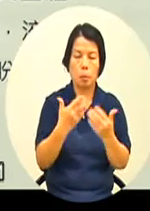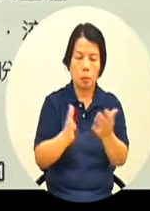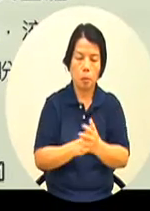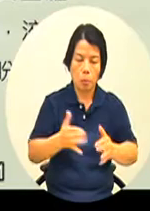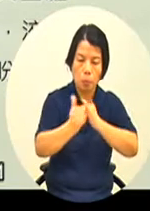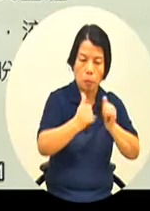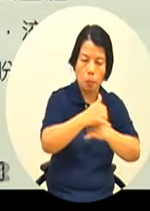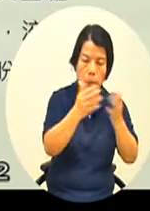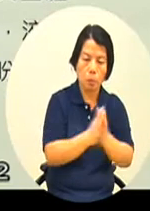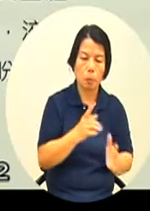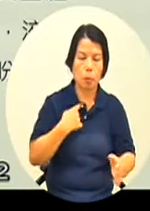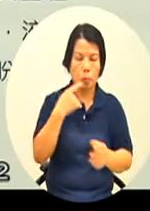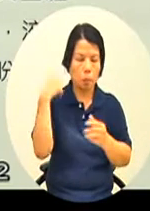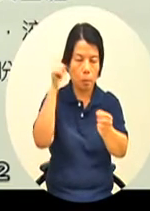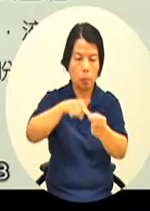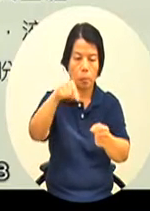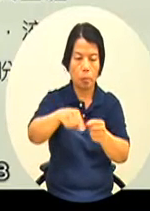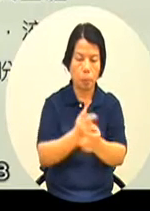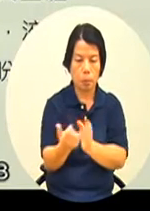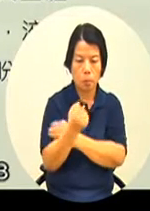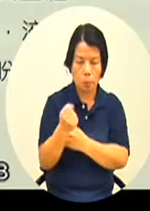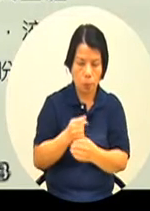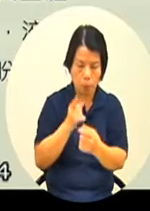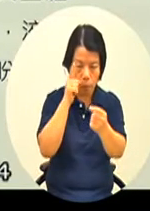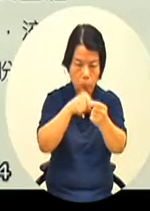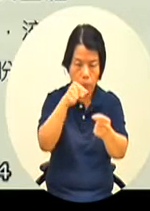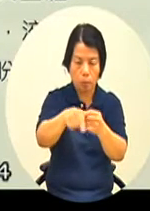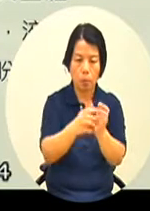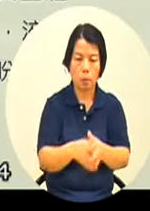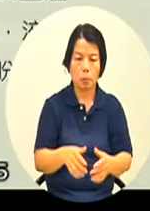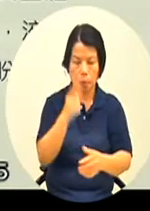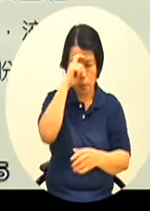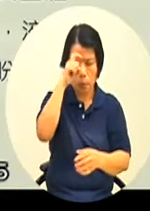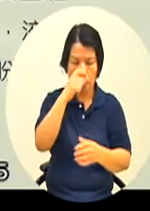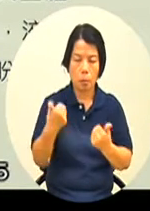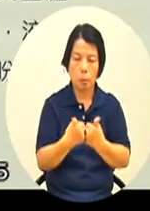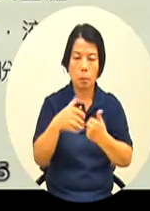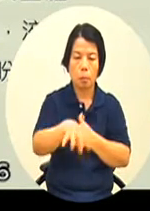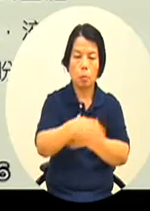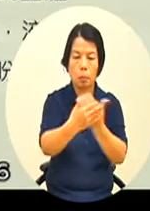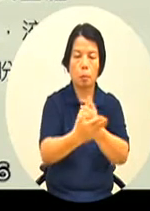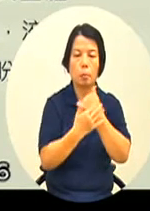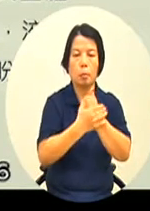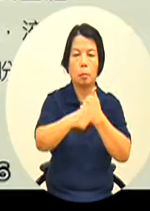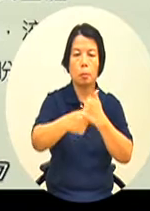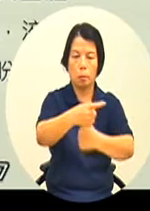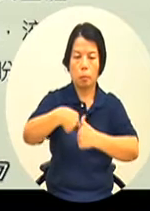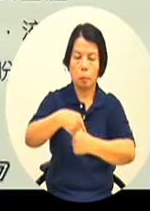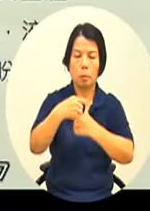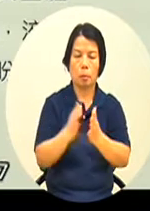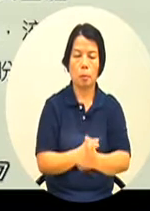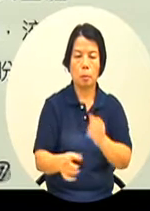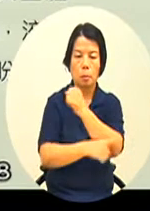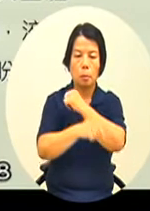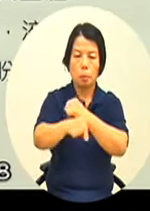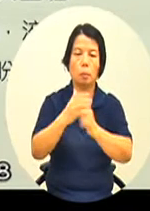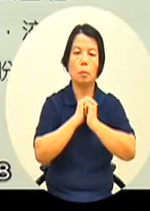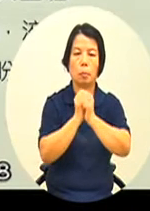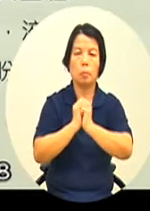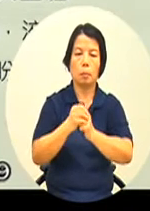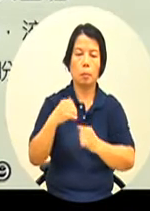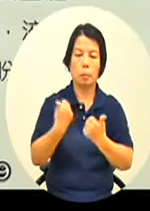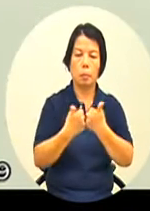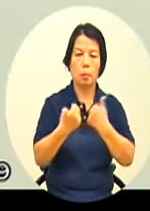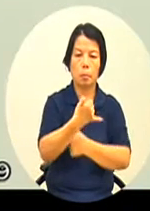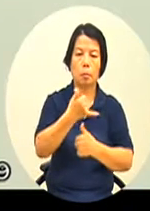局一贯的目标与努力的方向。希望议会持续给予本局支持与指正。最后，预祝各位议员女